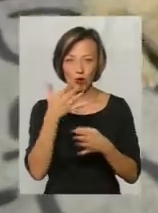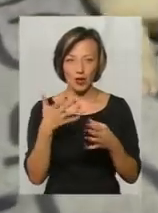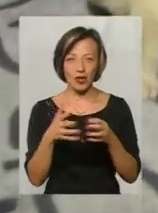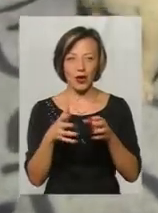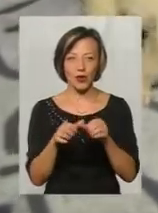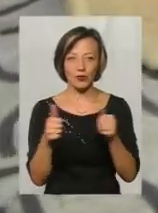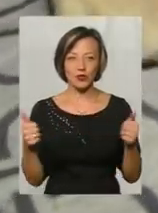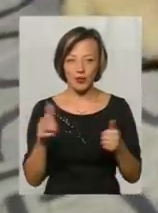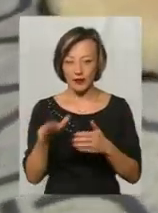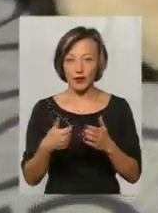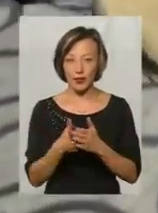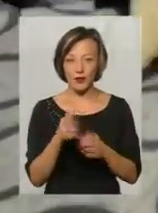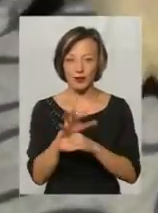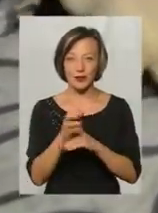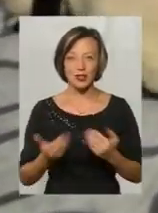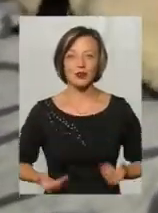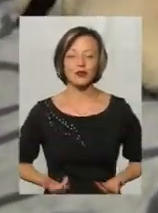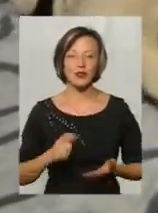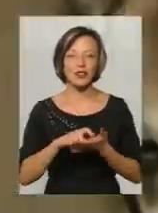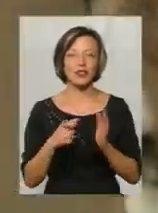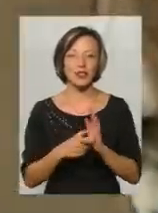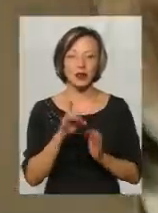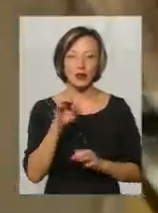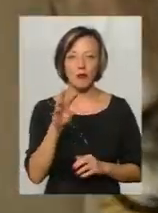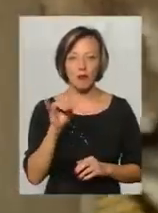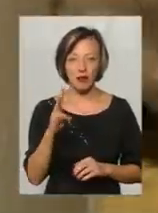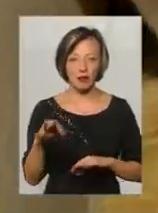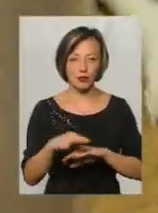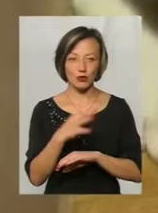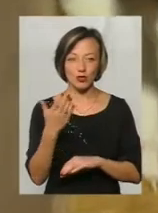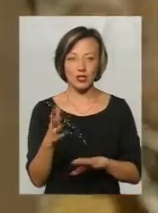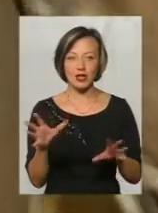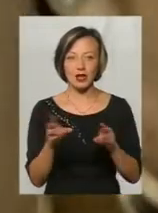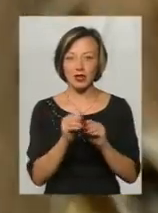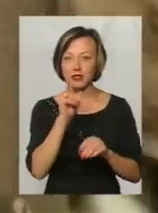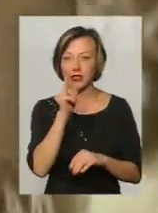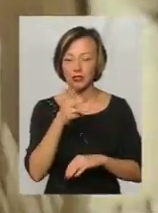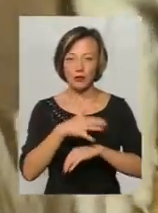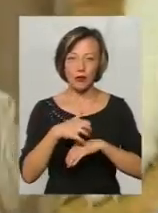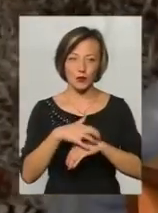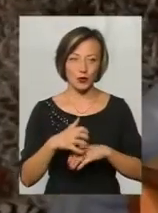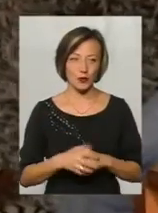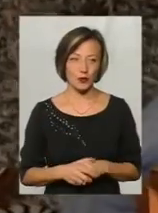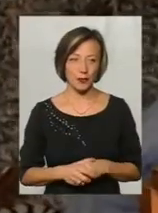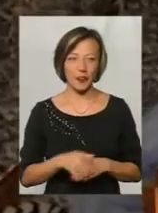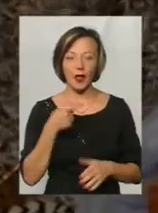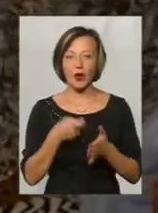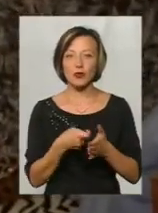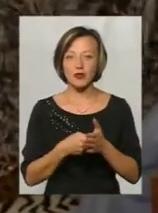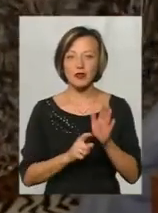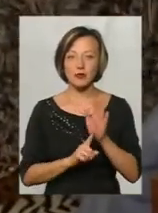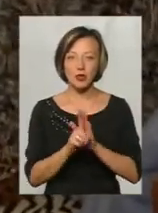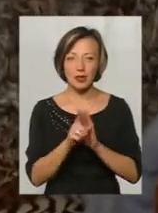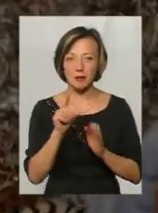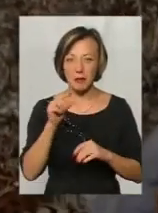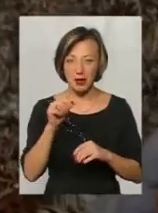розлучитися. Відтоді цуценята живуть у квартирі Романа та його дружини Христини разом з трирічним котом Лучиком. Годували їх спочатку з